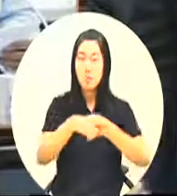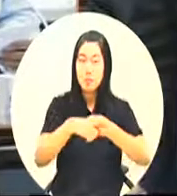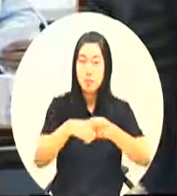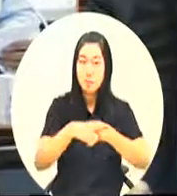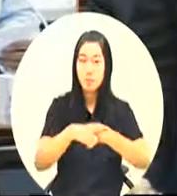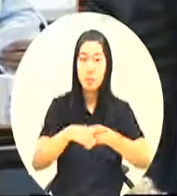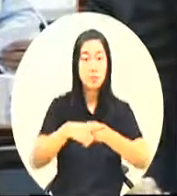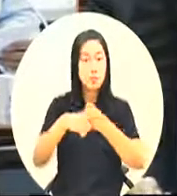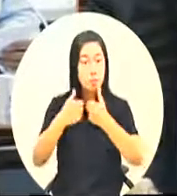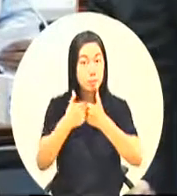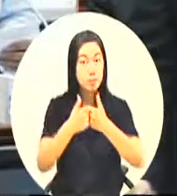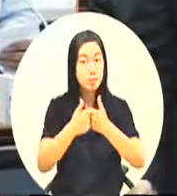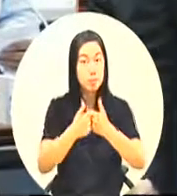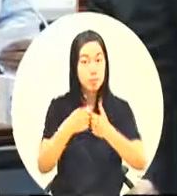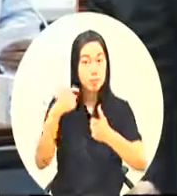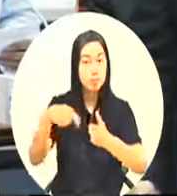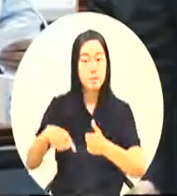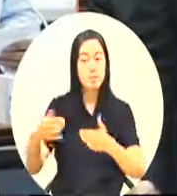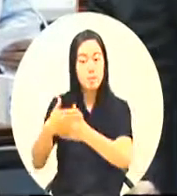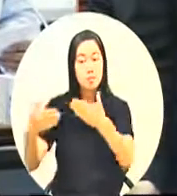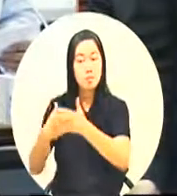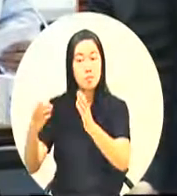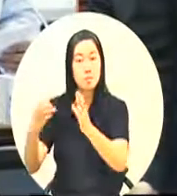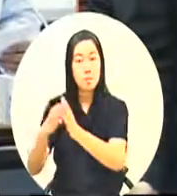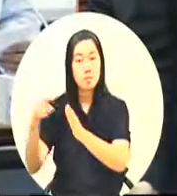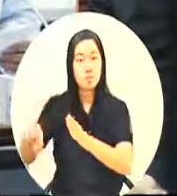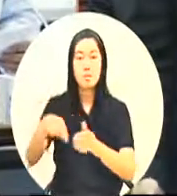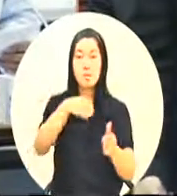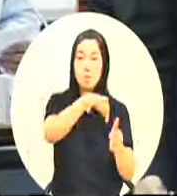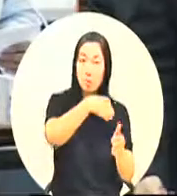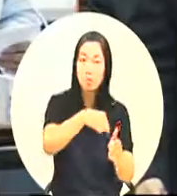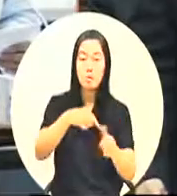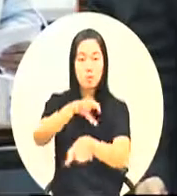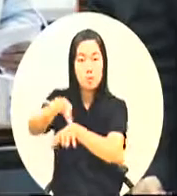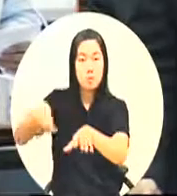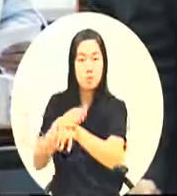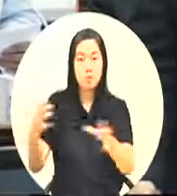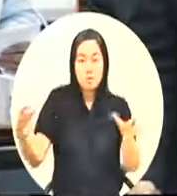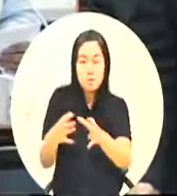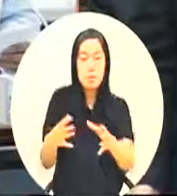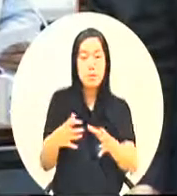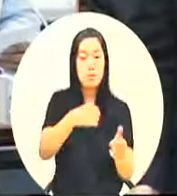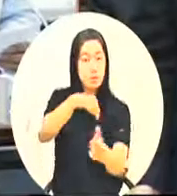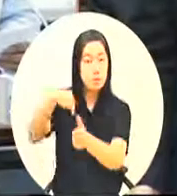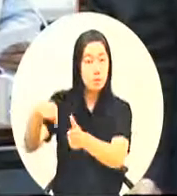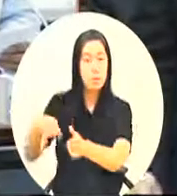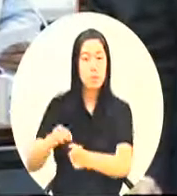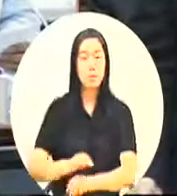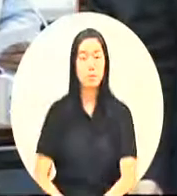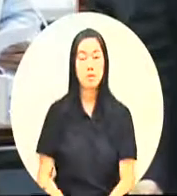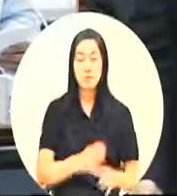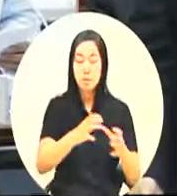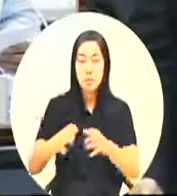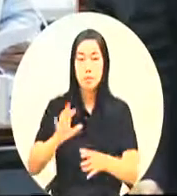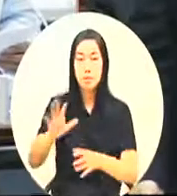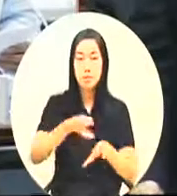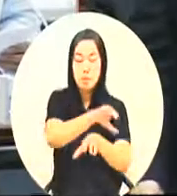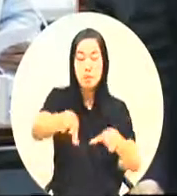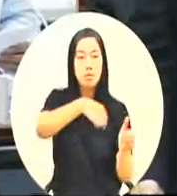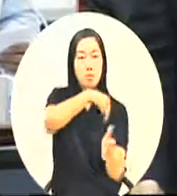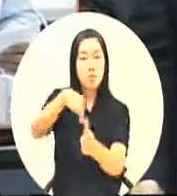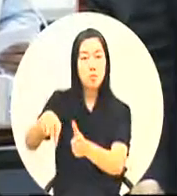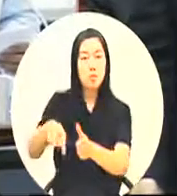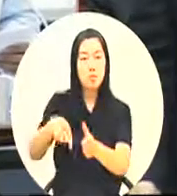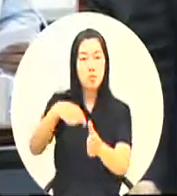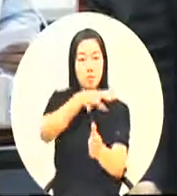后结合环境教育的一个这个部分一起来办理，以及办理相关环教的这些设施